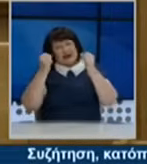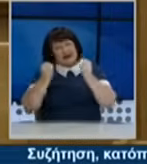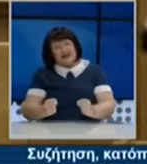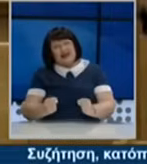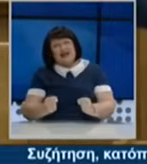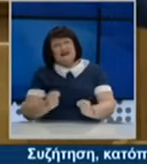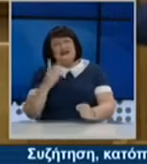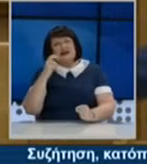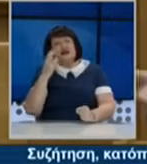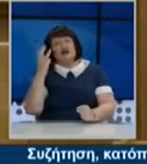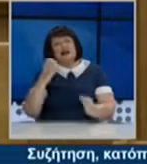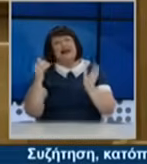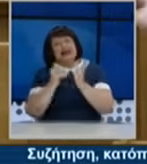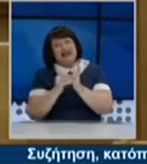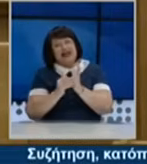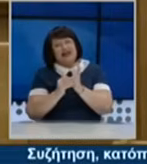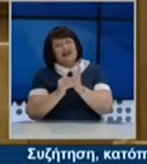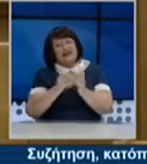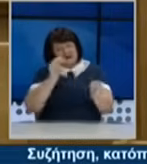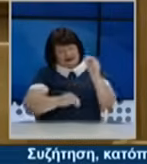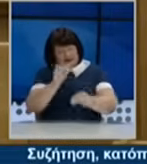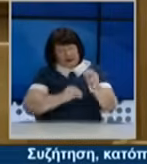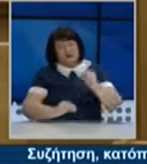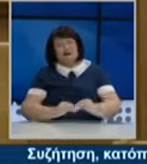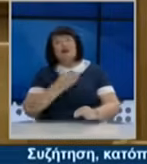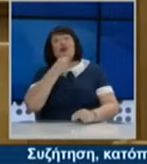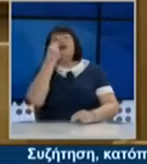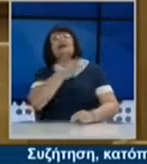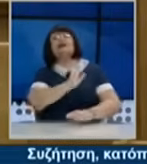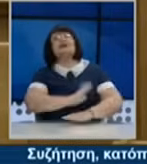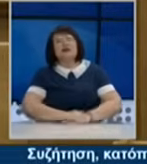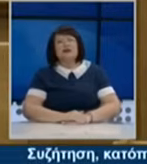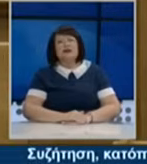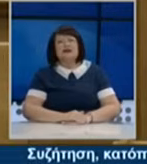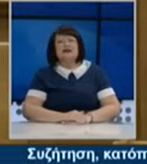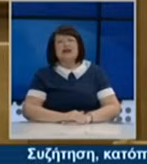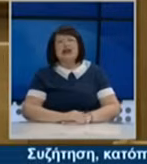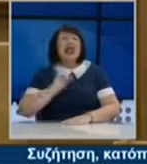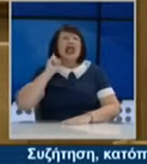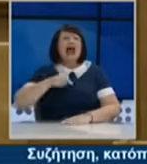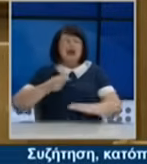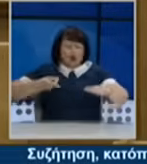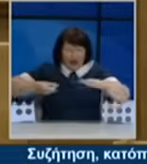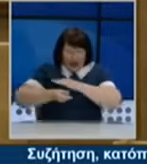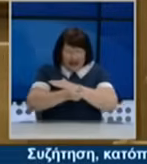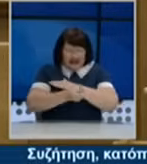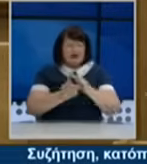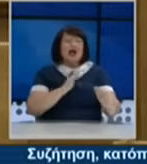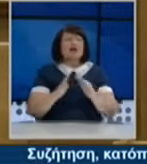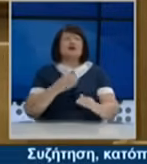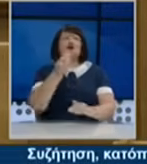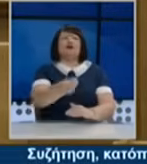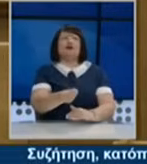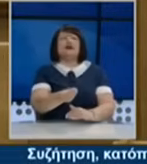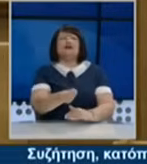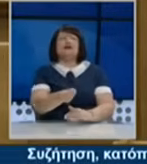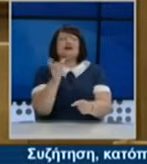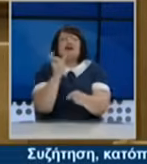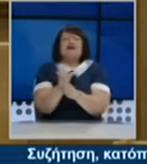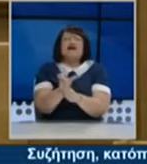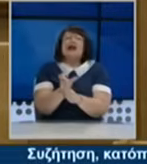άλλους 20-30.000 σταυρούς? Μα δεν τρέπεστε λίγο? Αφού με το που μπαίνει μέσα ο άλλος παίρνει άσυλο. Δεν χρειάζεται κάτι να κάνει. Τι να τον κάνω